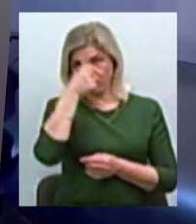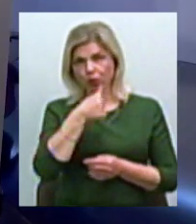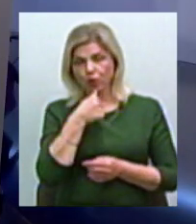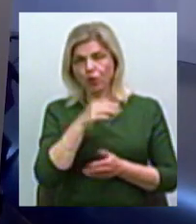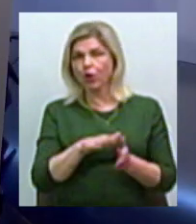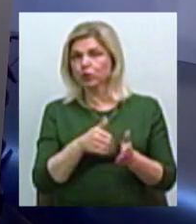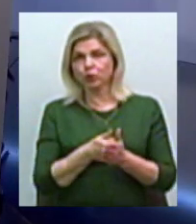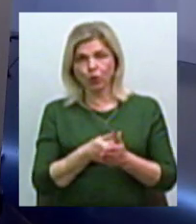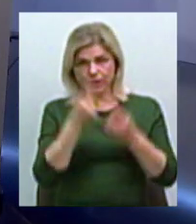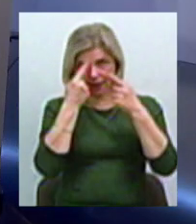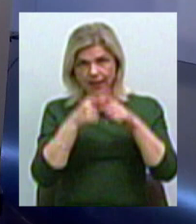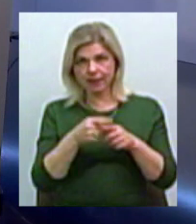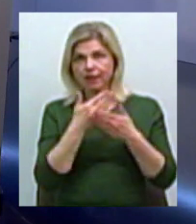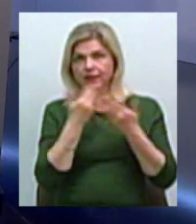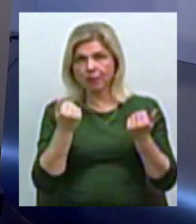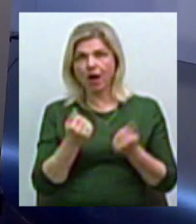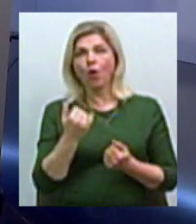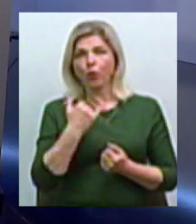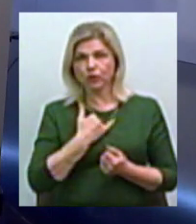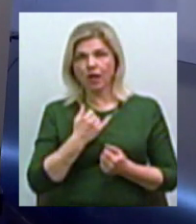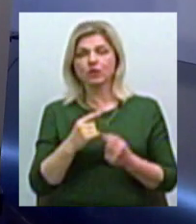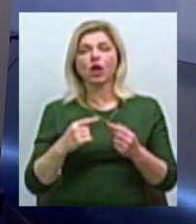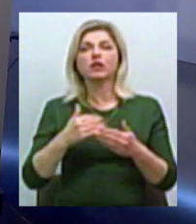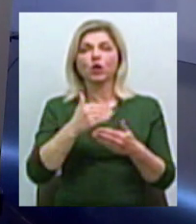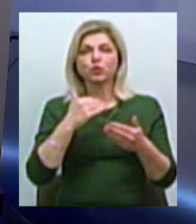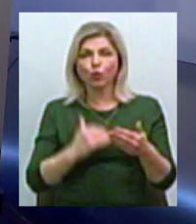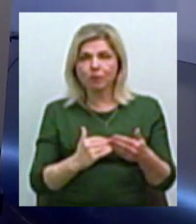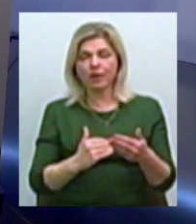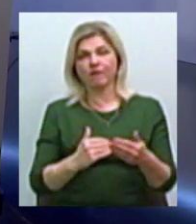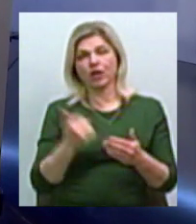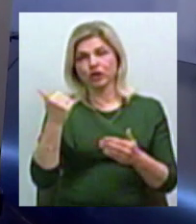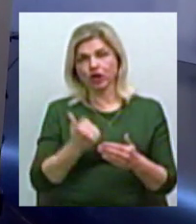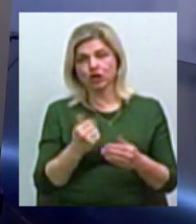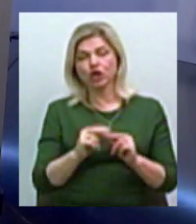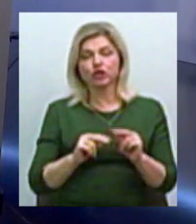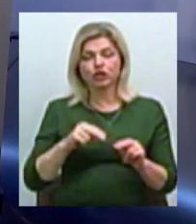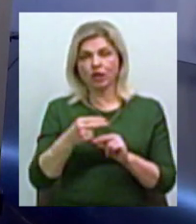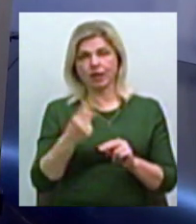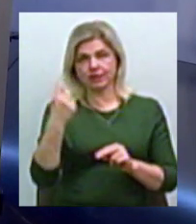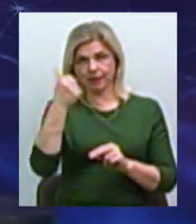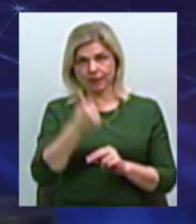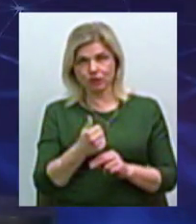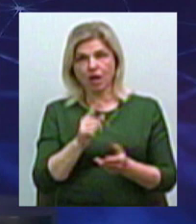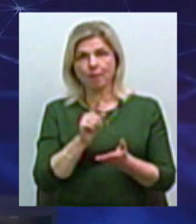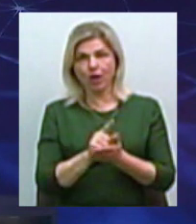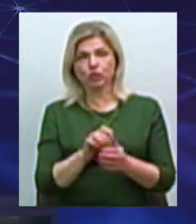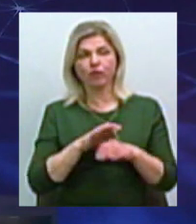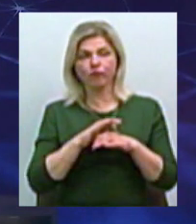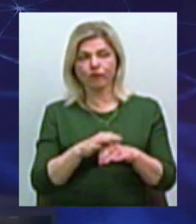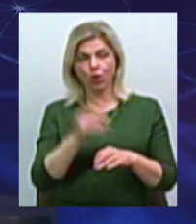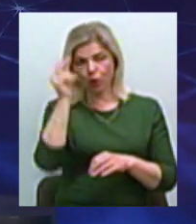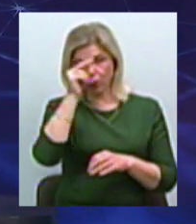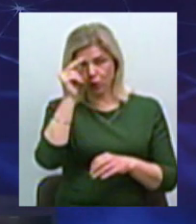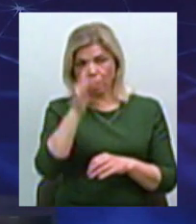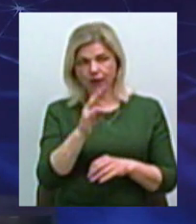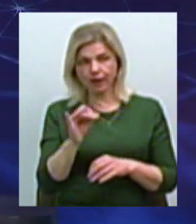Досі техніки немає, а в нас вже там наступного тижня або через тиждень вже мають відбуватися уроки, так